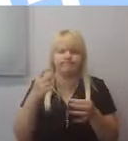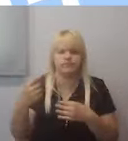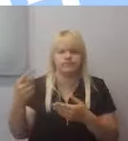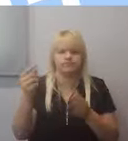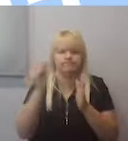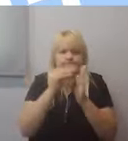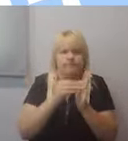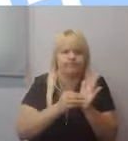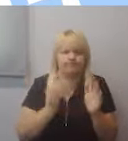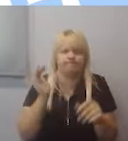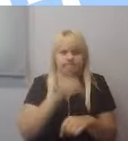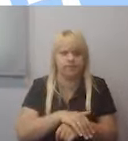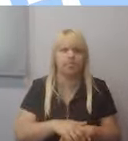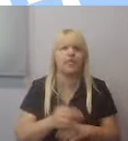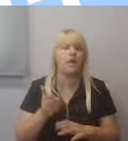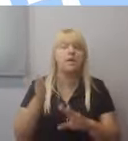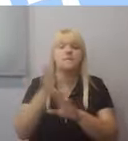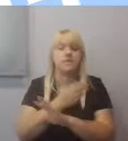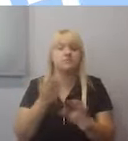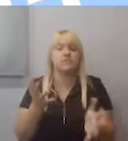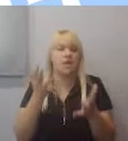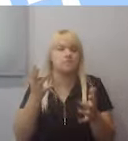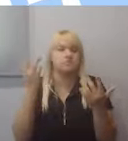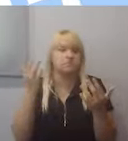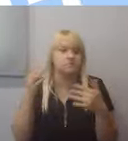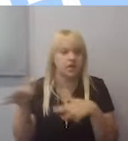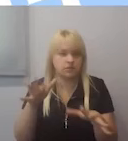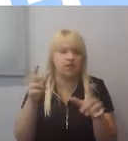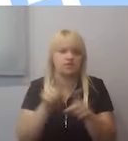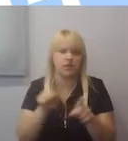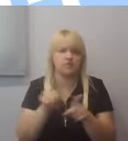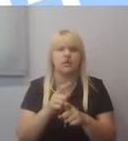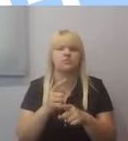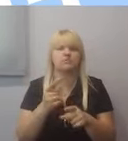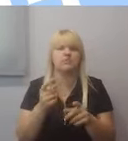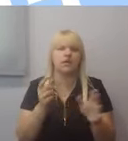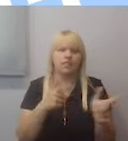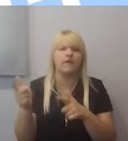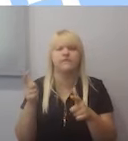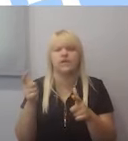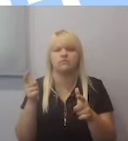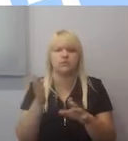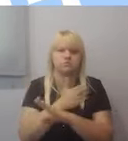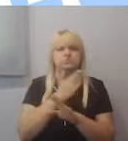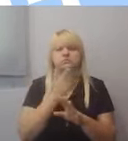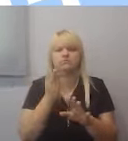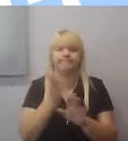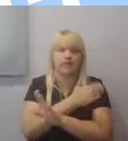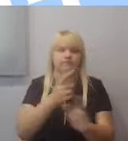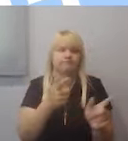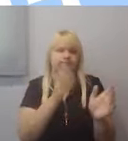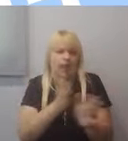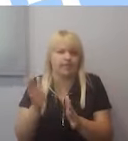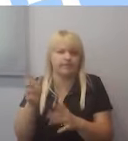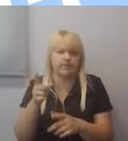pirms reaģēšanas pasākumiem ir arī gatavības pasākumi gatavības pasākumos gan valsts civilās aizsardzības